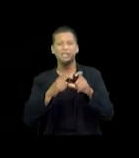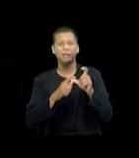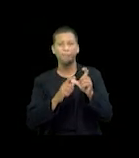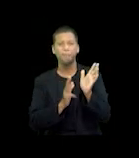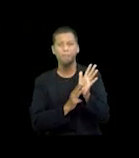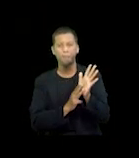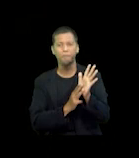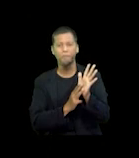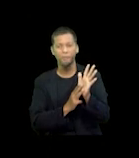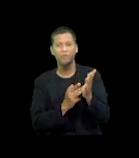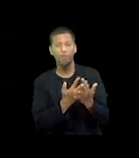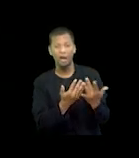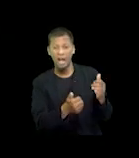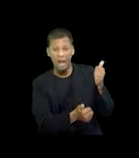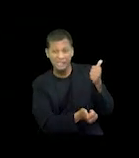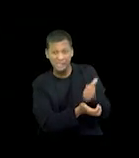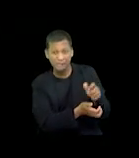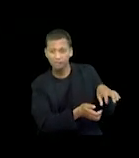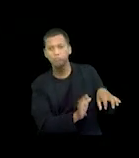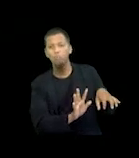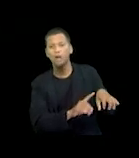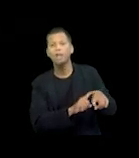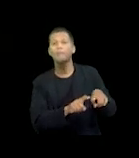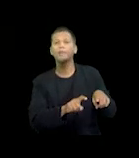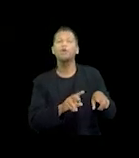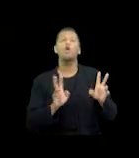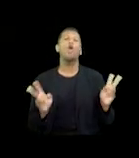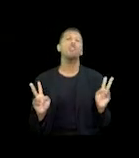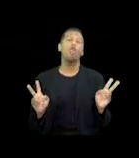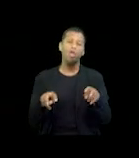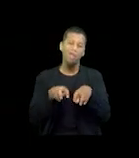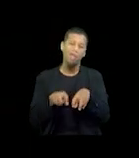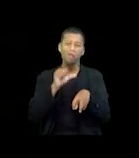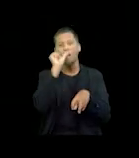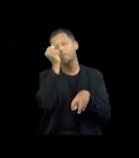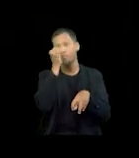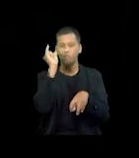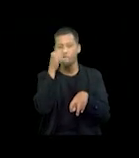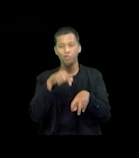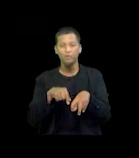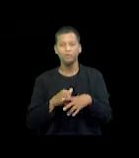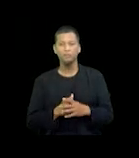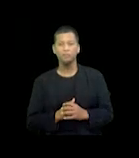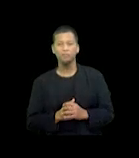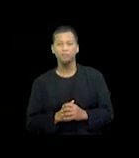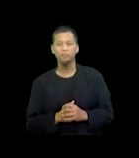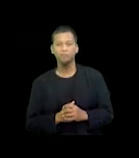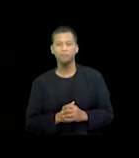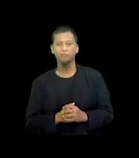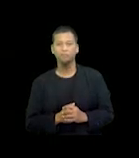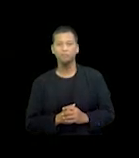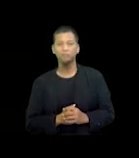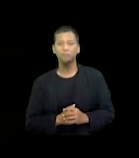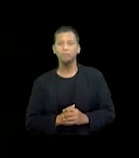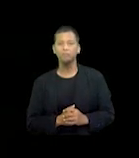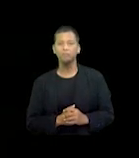yang sering nongkrong di sini aja dia. Jadi setiap malam jadi ya. Dijadikan tempat tongkrongan gitu? Ya, enggak tiap malam, apa, malam Minggu,